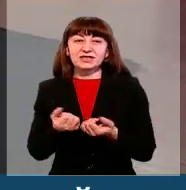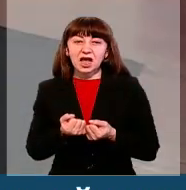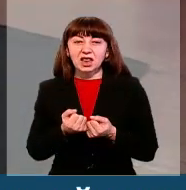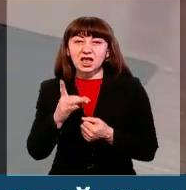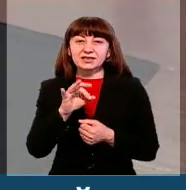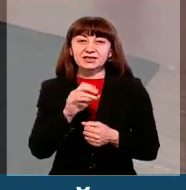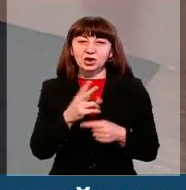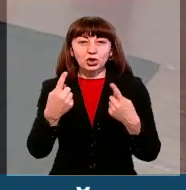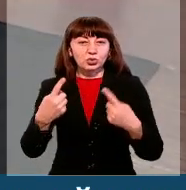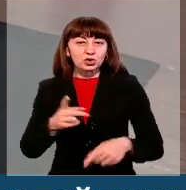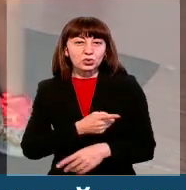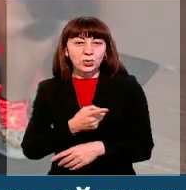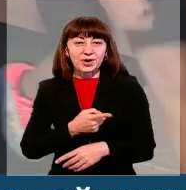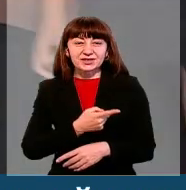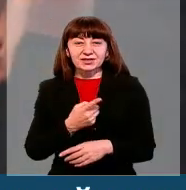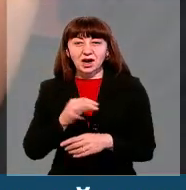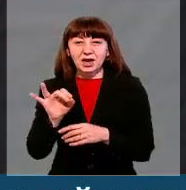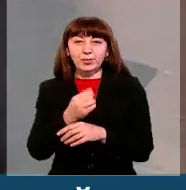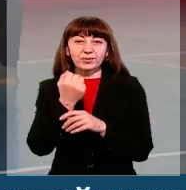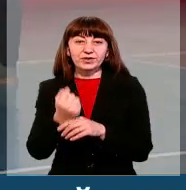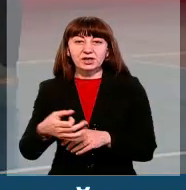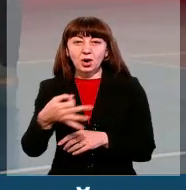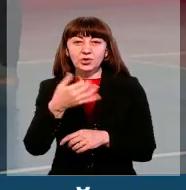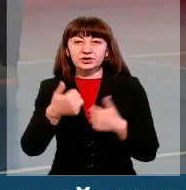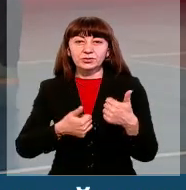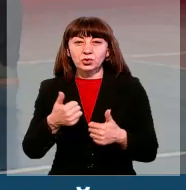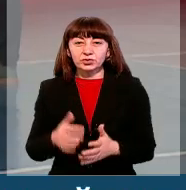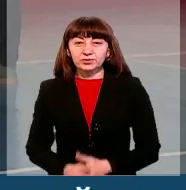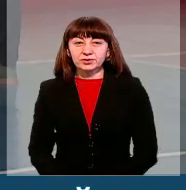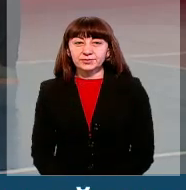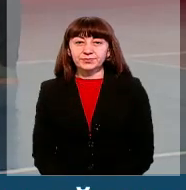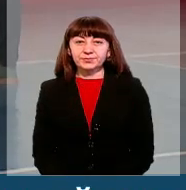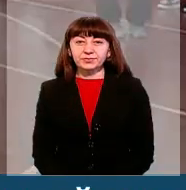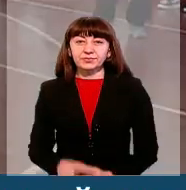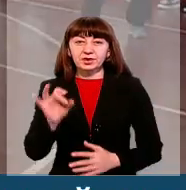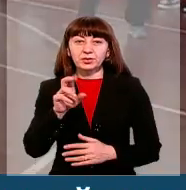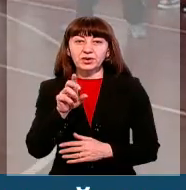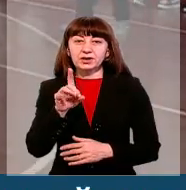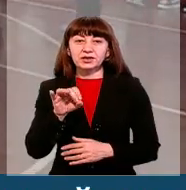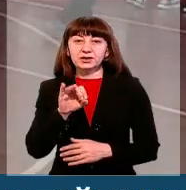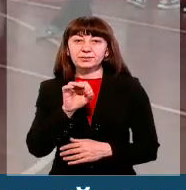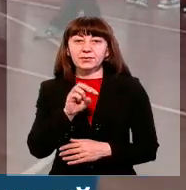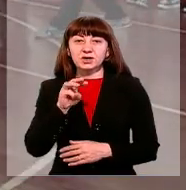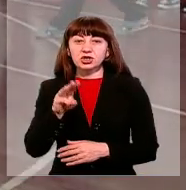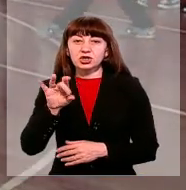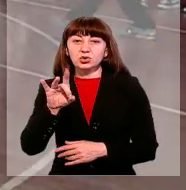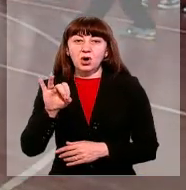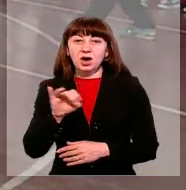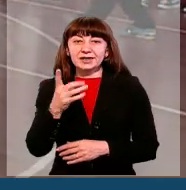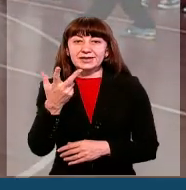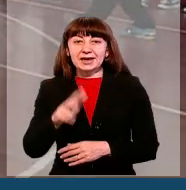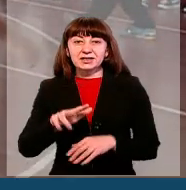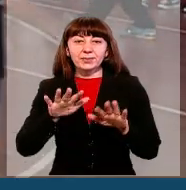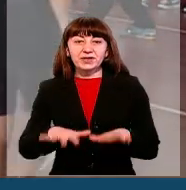бірі Ибрагим Шынуар, 2021 жылғы жарыстың үшінші орын иегері. Асқа атуда мен өзімнің немді